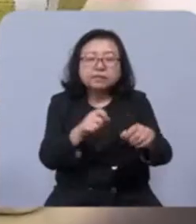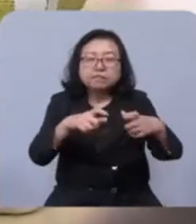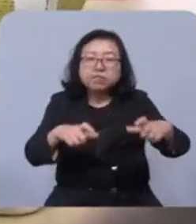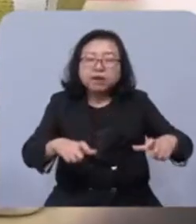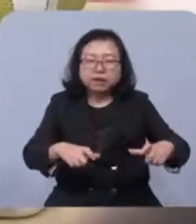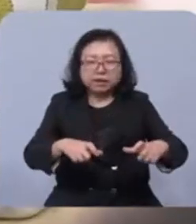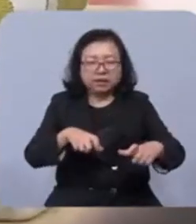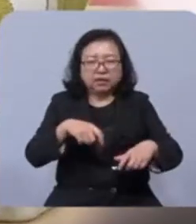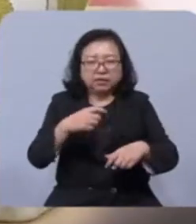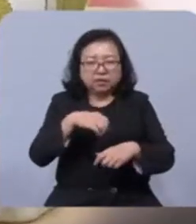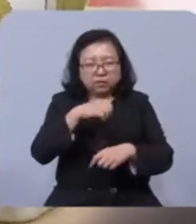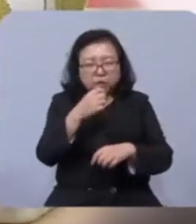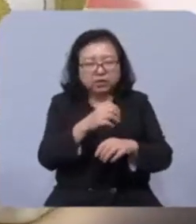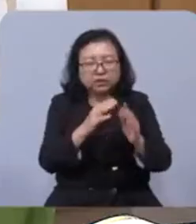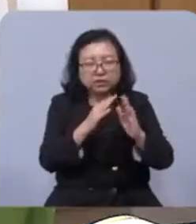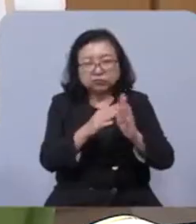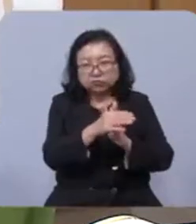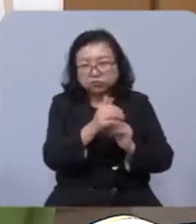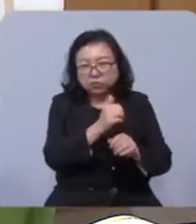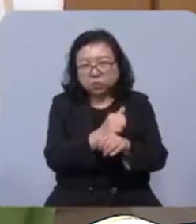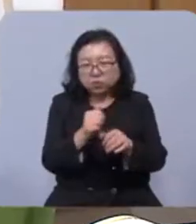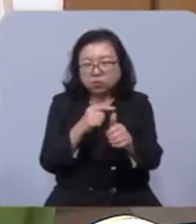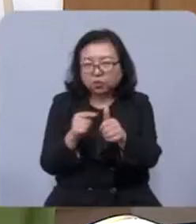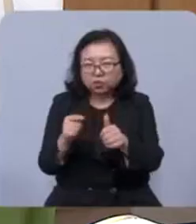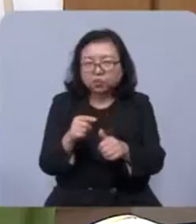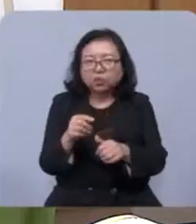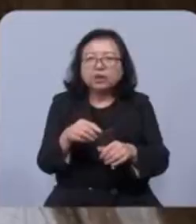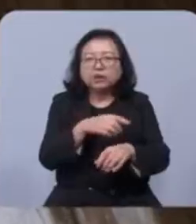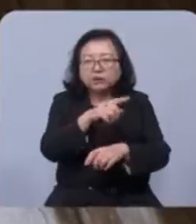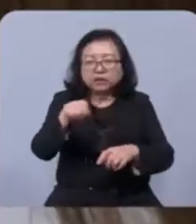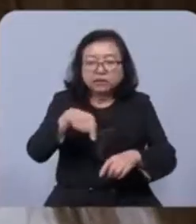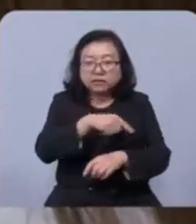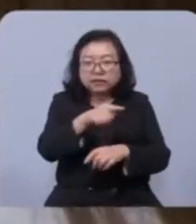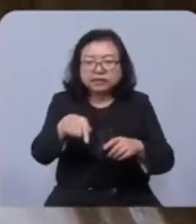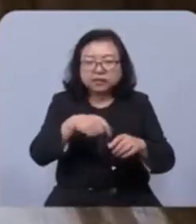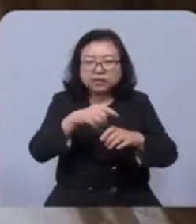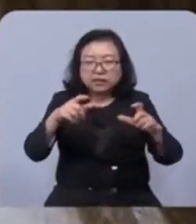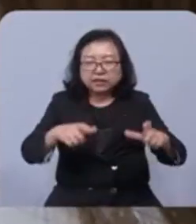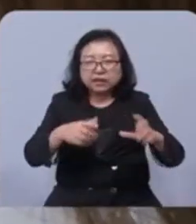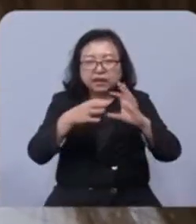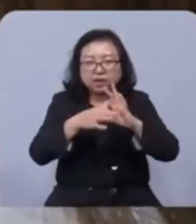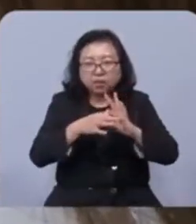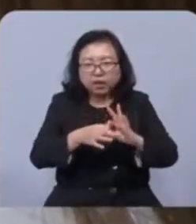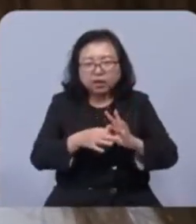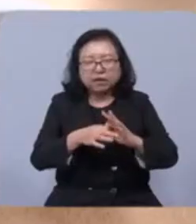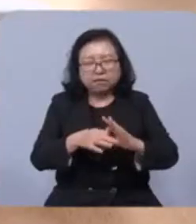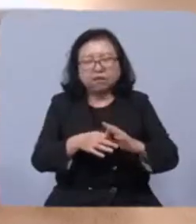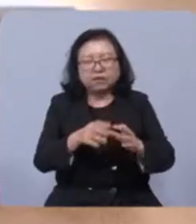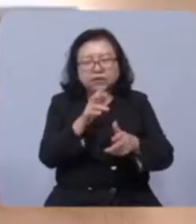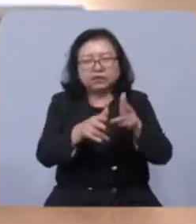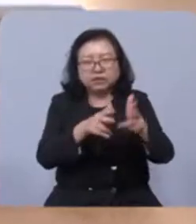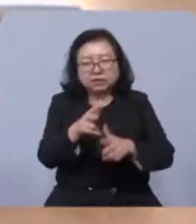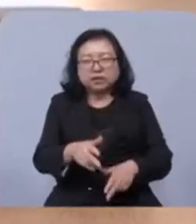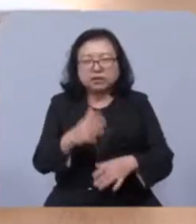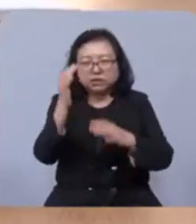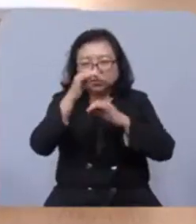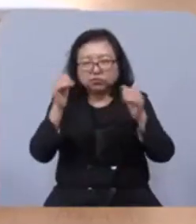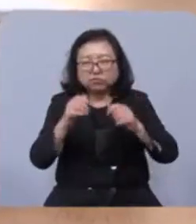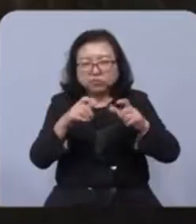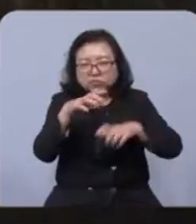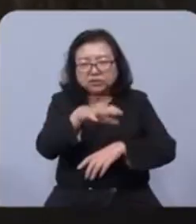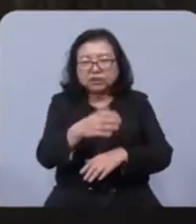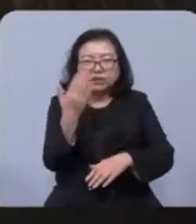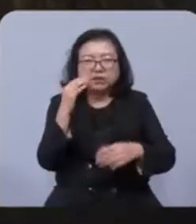자치단체와 교육청 지역 기업이 교육혁신과 인재양성 지원체계를 구축하는 사업입니다 충북에서는 지난